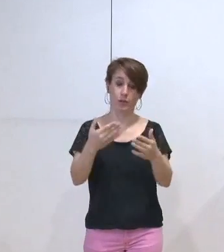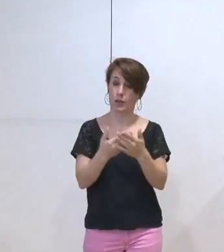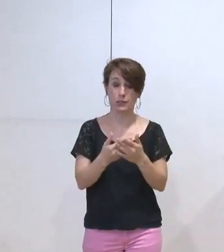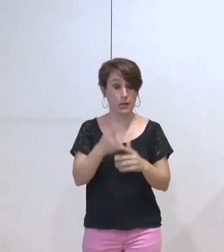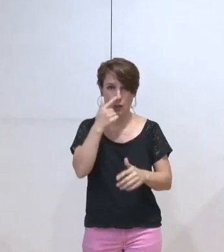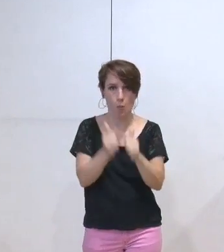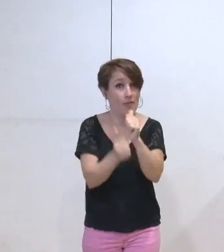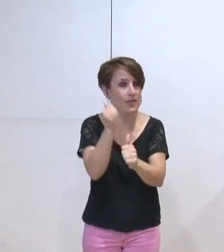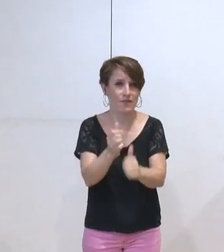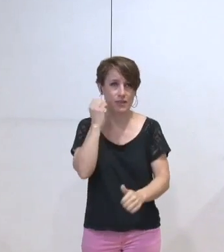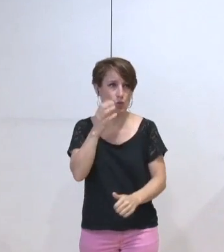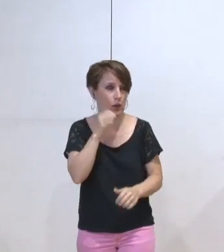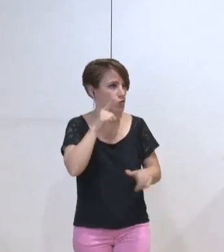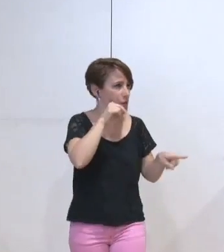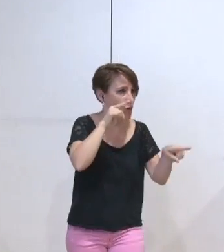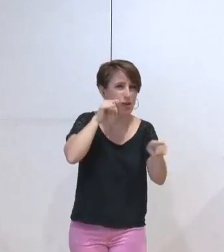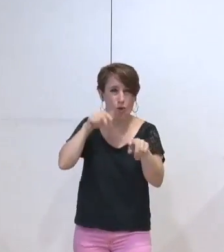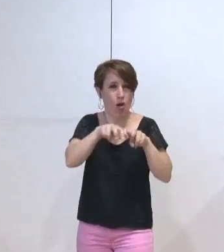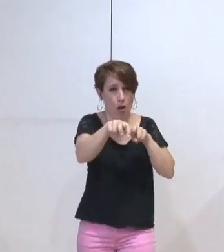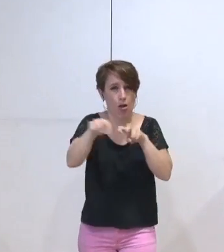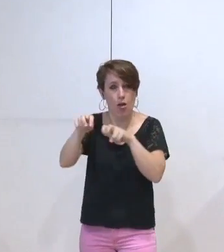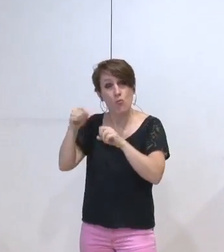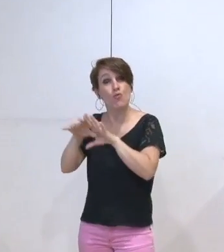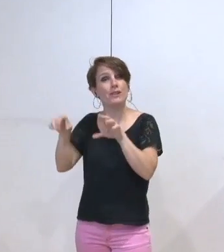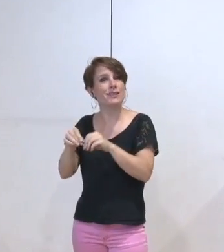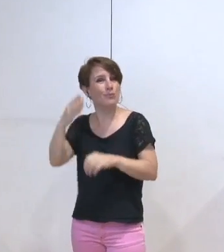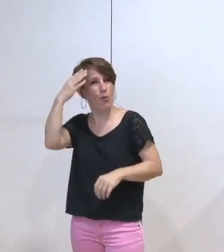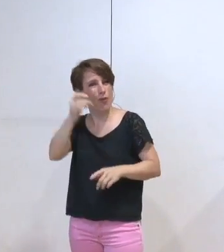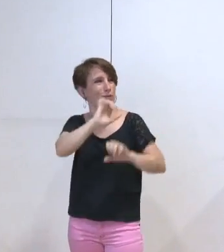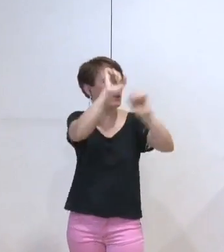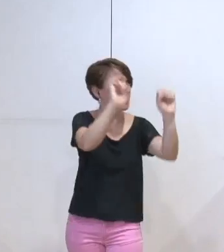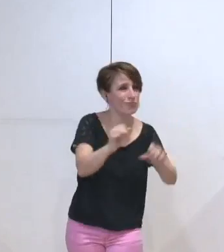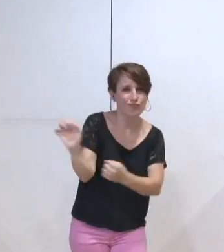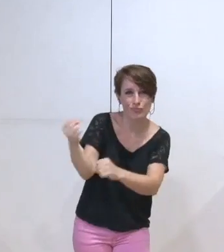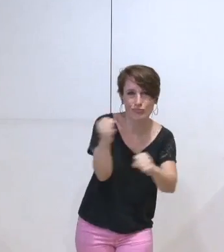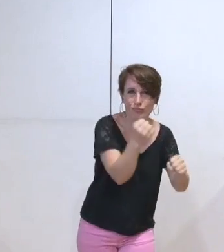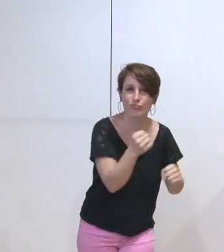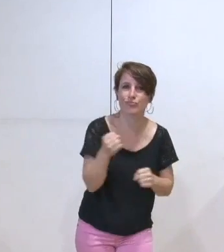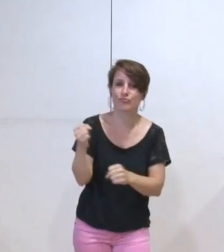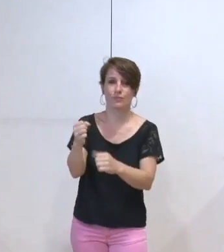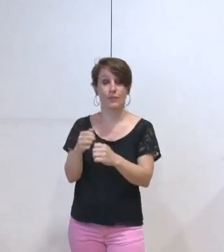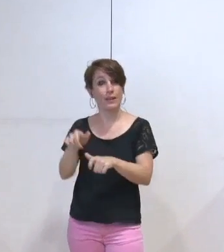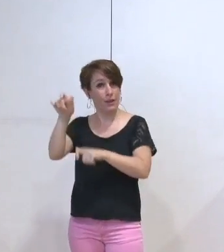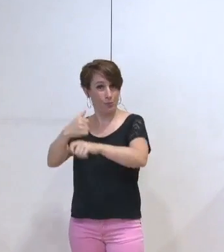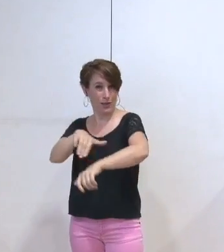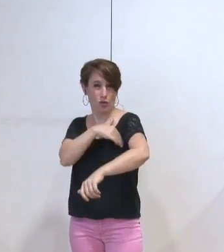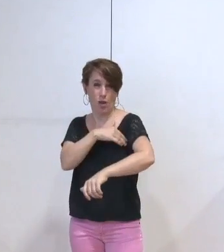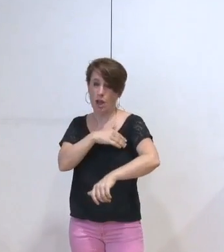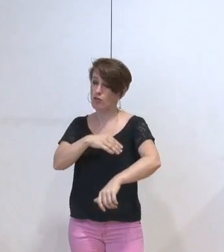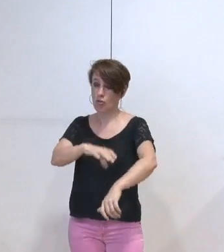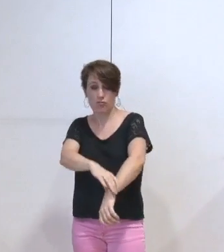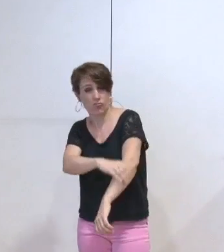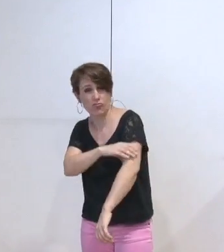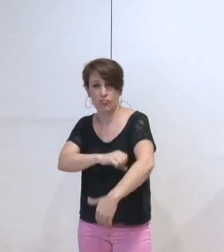renouvelé pour les équipes de la propreté urbaine de la ville leurs agencesemploi à atteindre cet objectif en ne ménageant